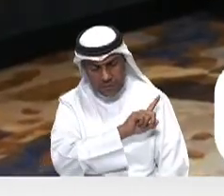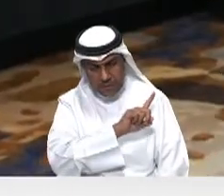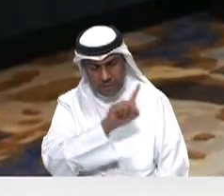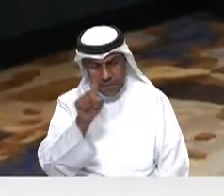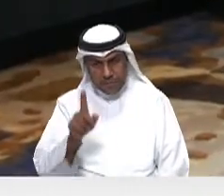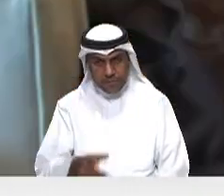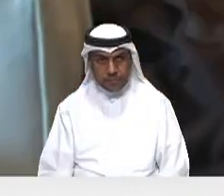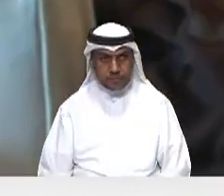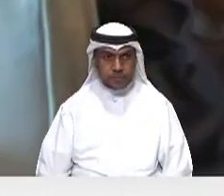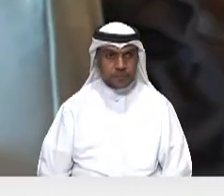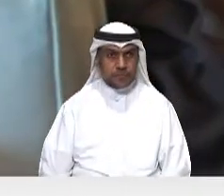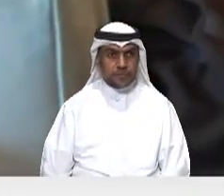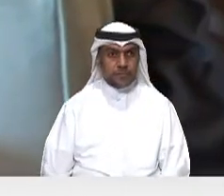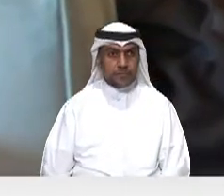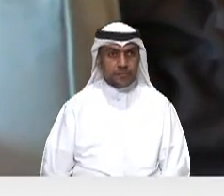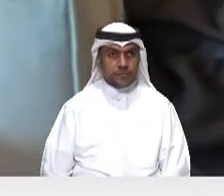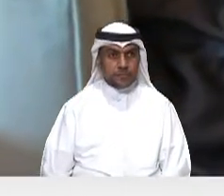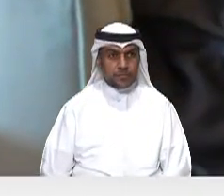تبعته